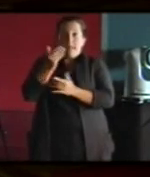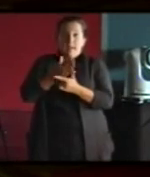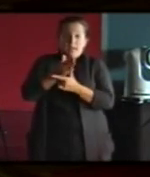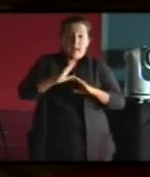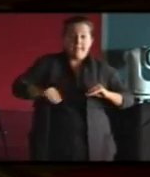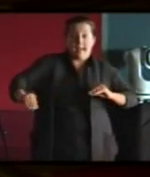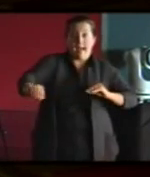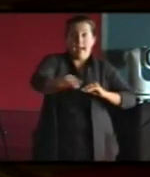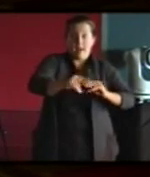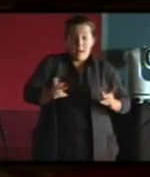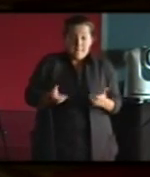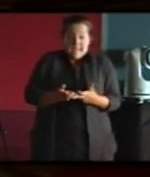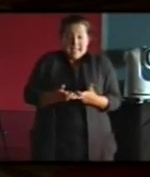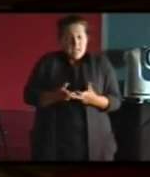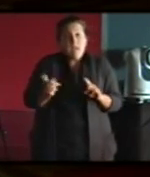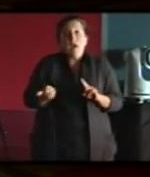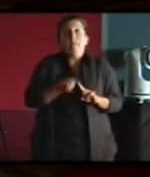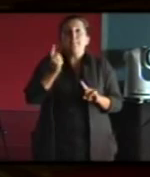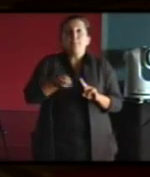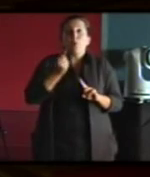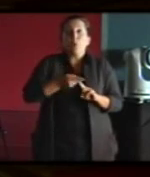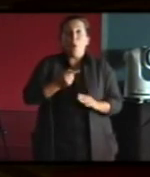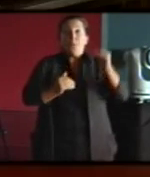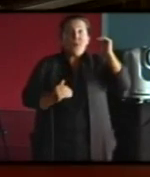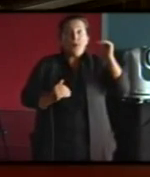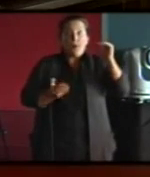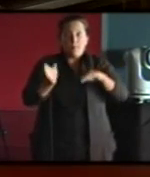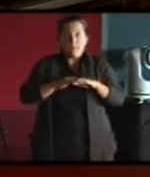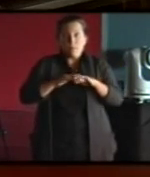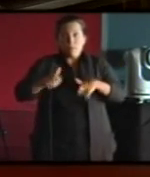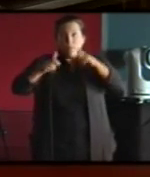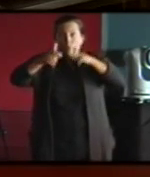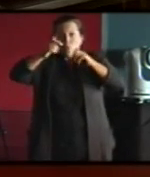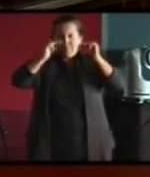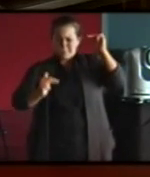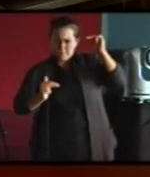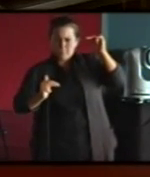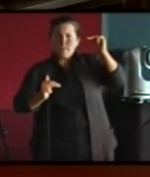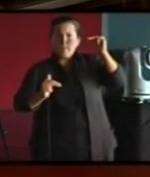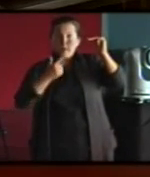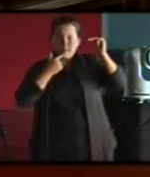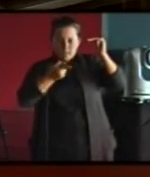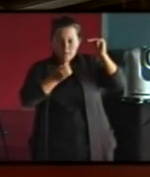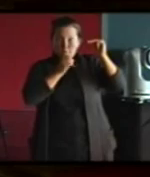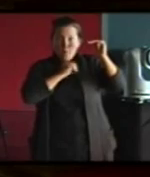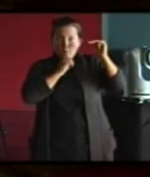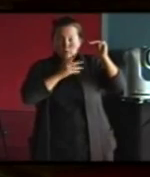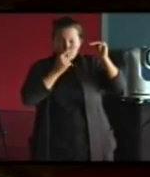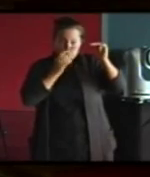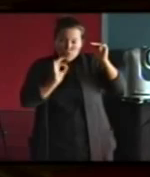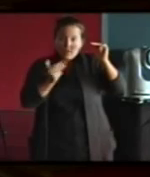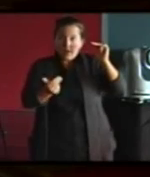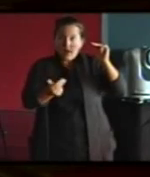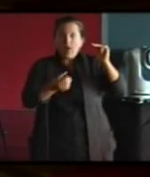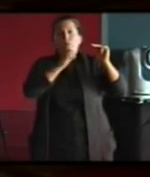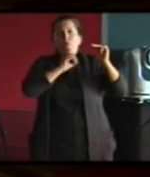du terrain est importante et plus la part des constructions est faible, plus le taux d'obsolescence des constructions, moins il est grave. Et